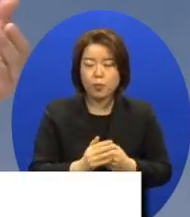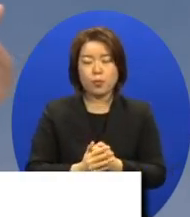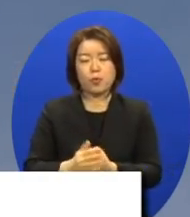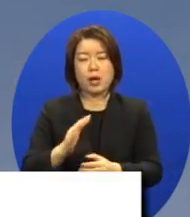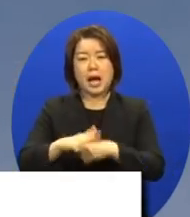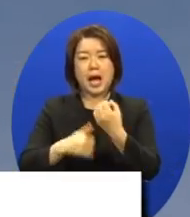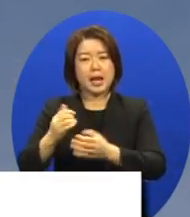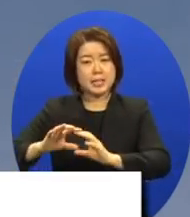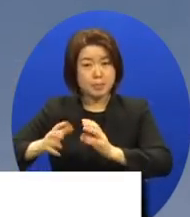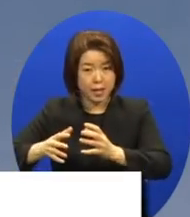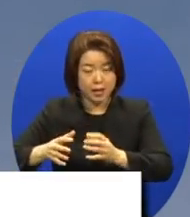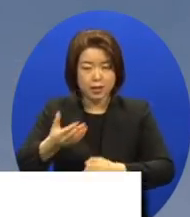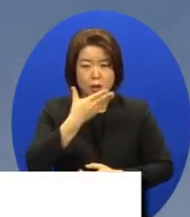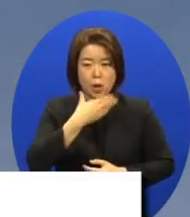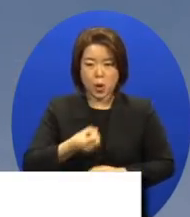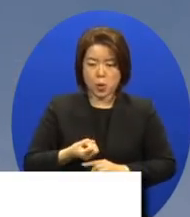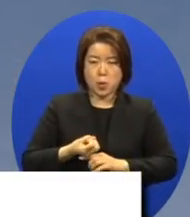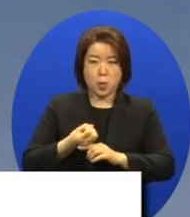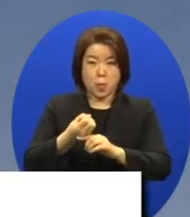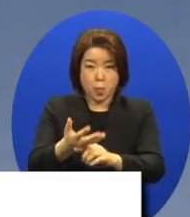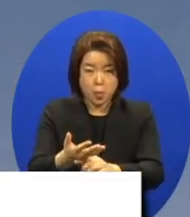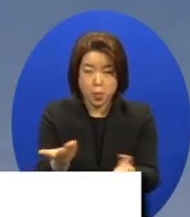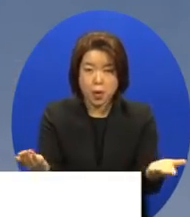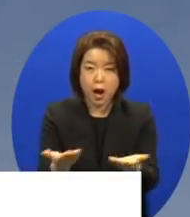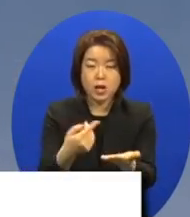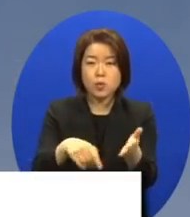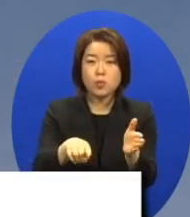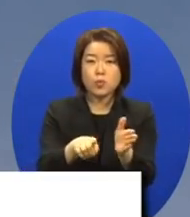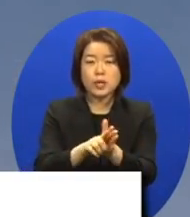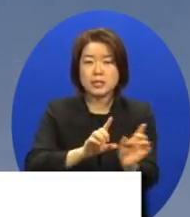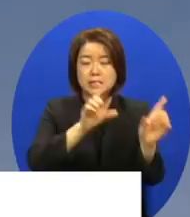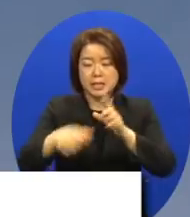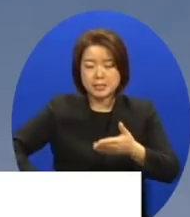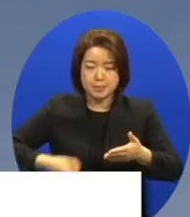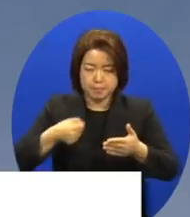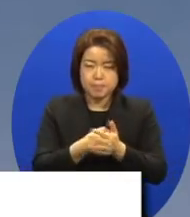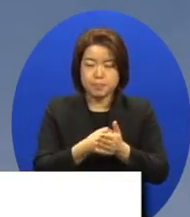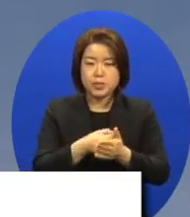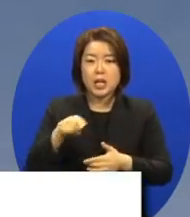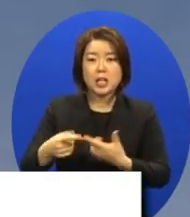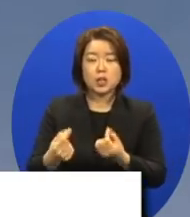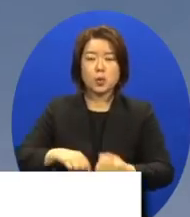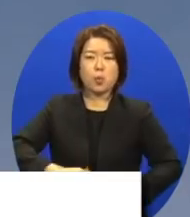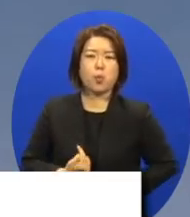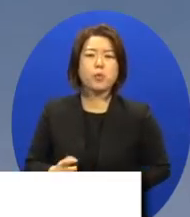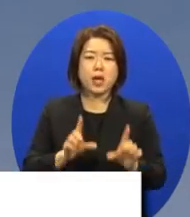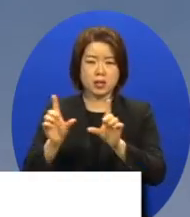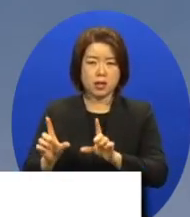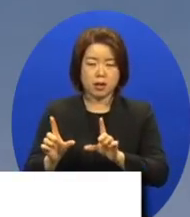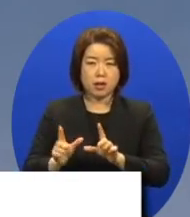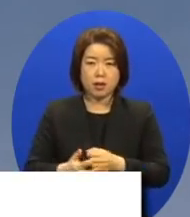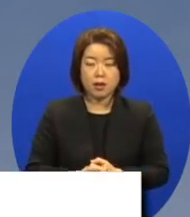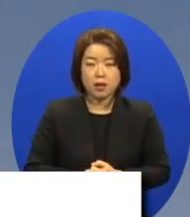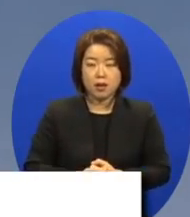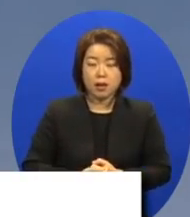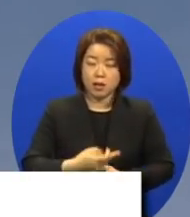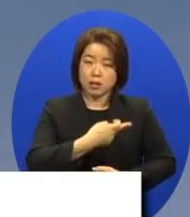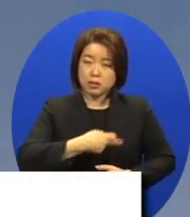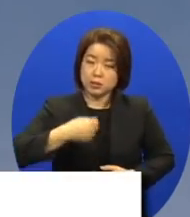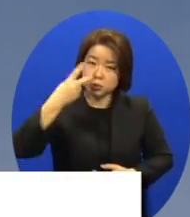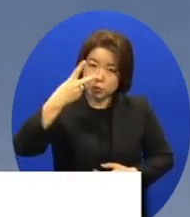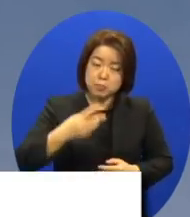나라와 복음 전하는 일을 위하여 살기로 결단하고 그렇게 살았습니다 사도 바울은